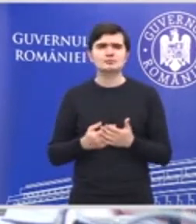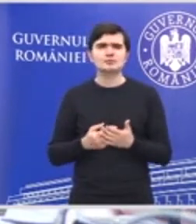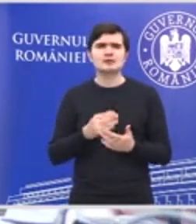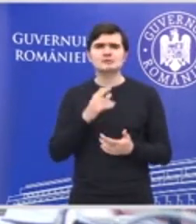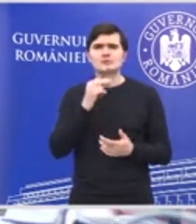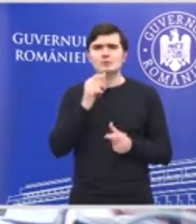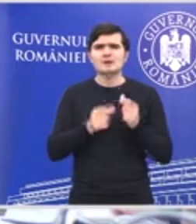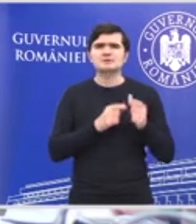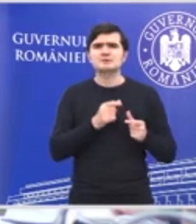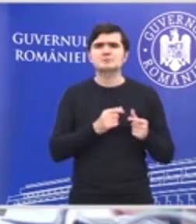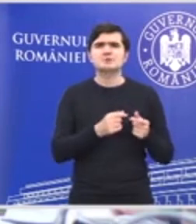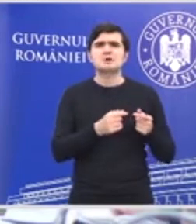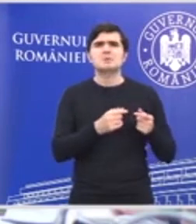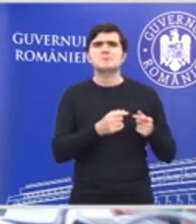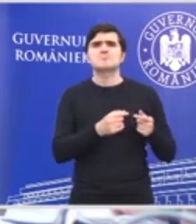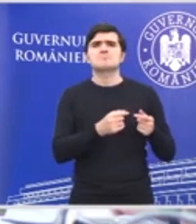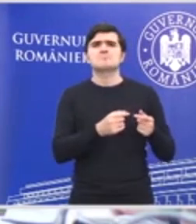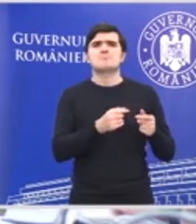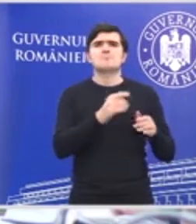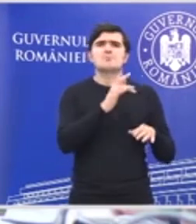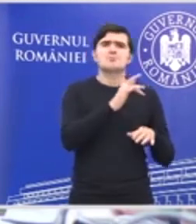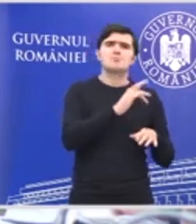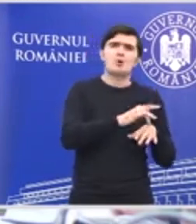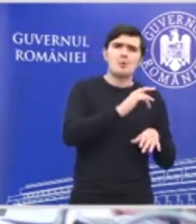de probă salivă,